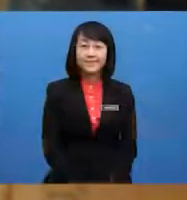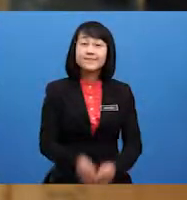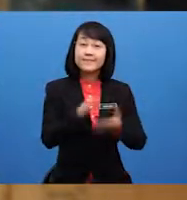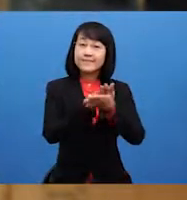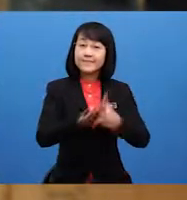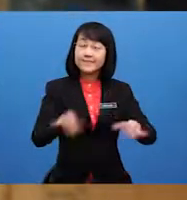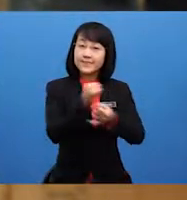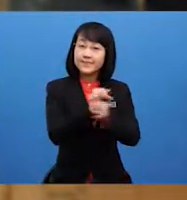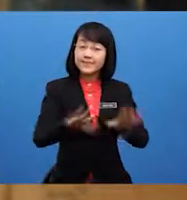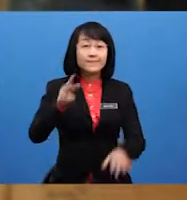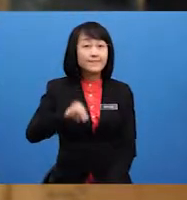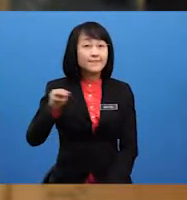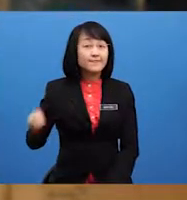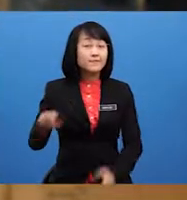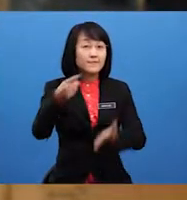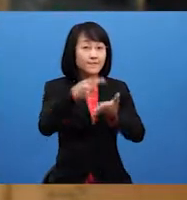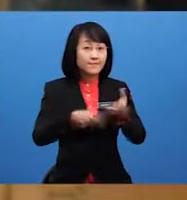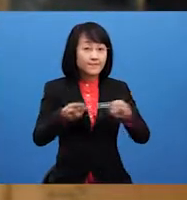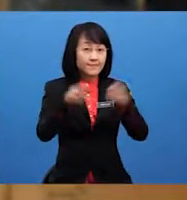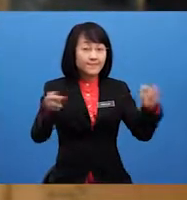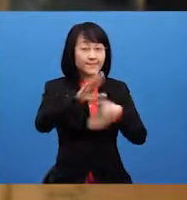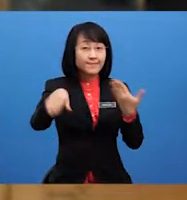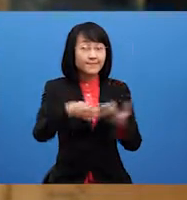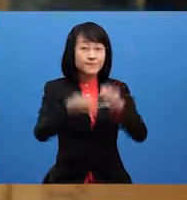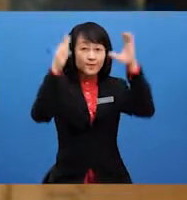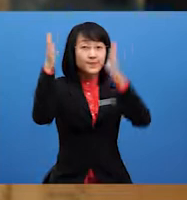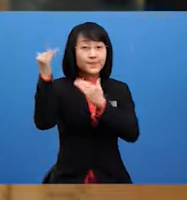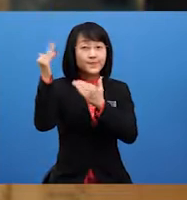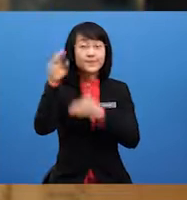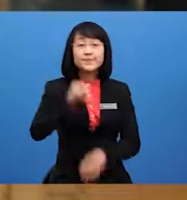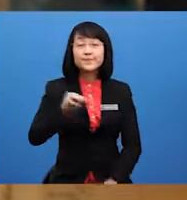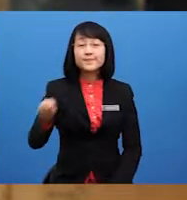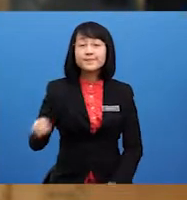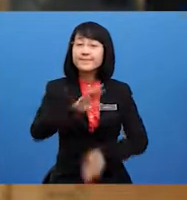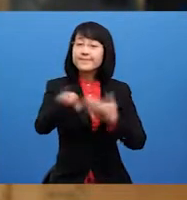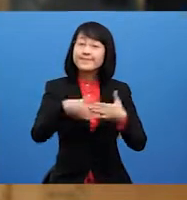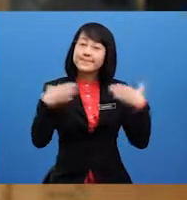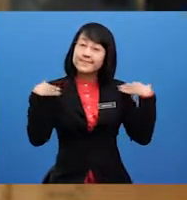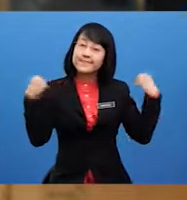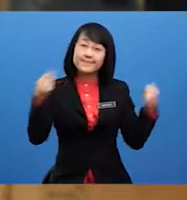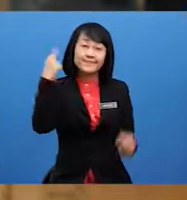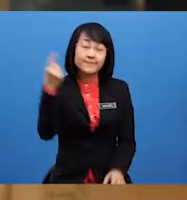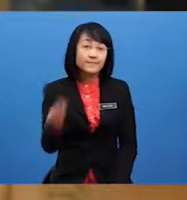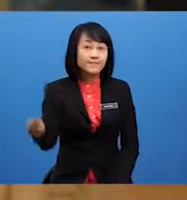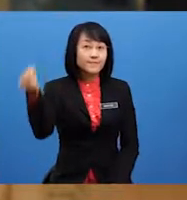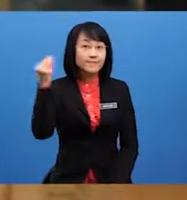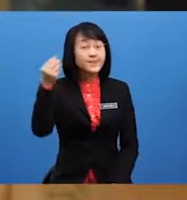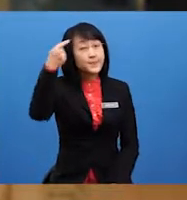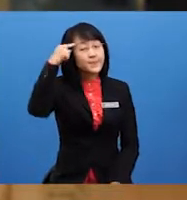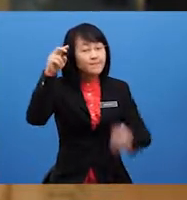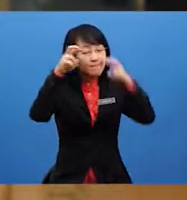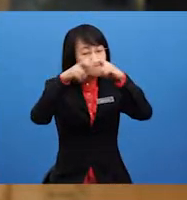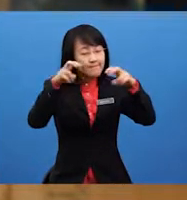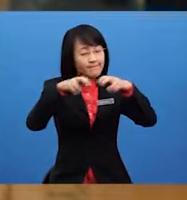Selamat sejahtera murid-murid. Apa khabar semua? Cikgu harap murid-murid semua sihat dan sentiasa bersemangat